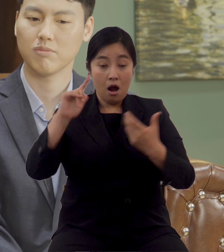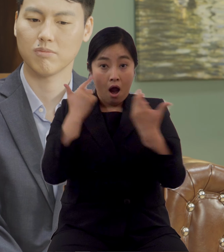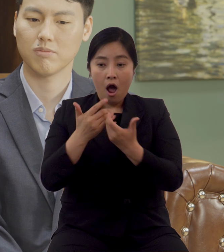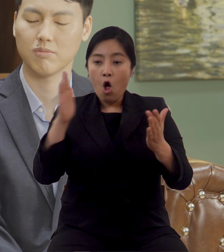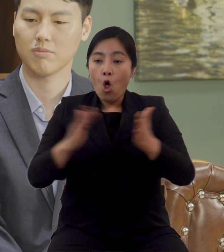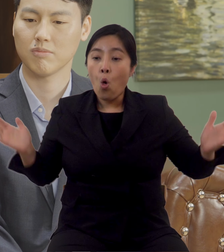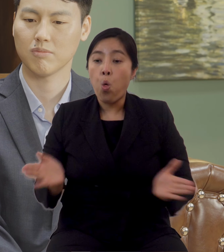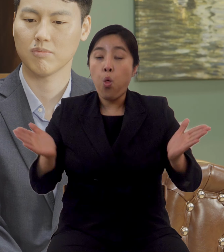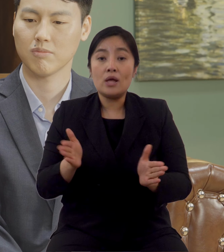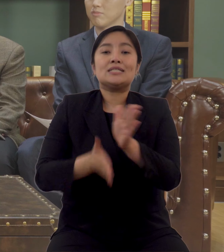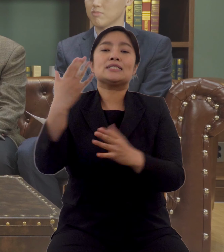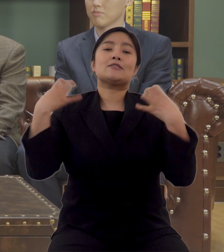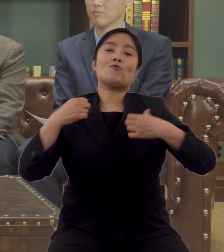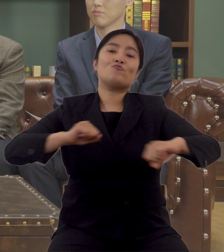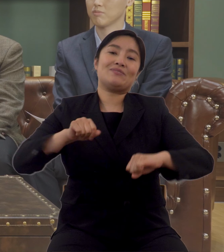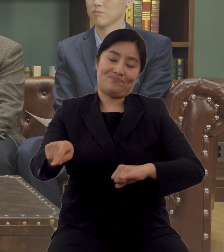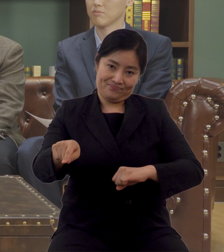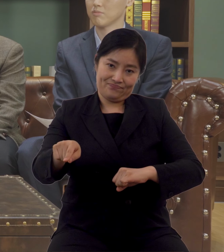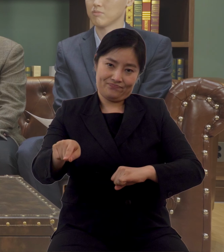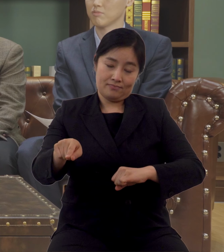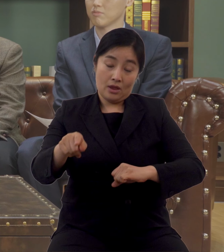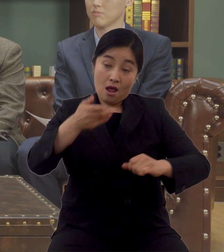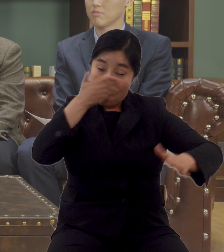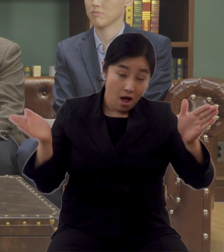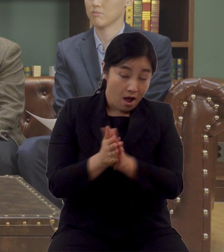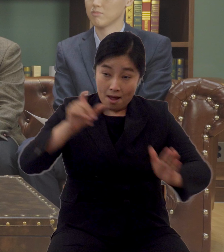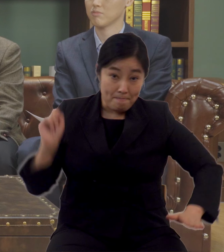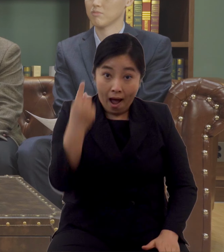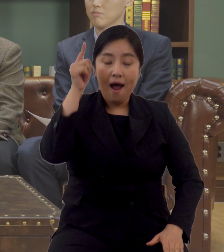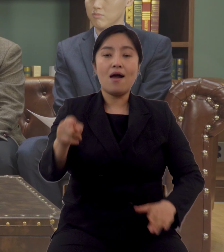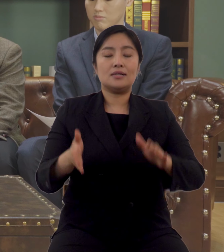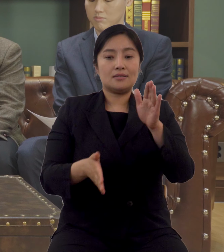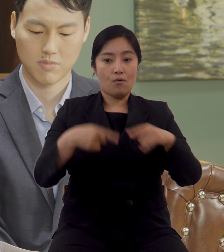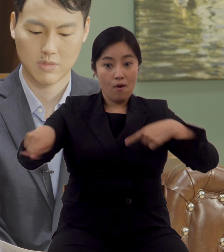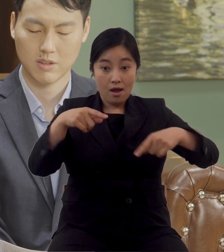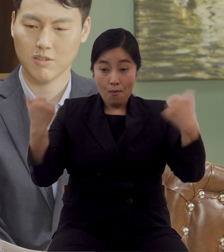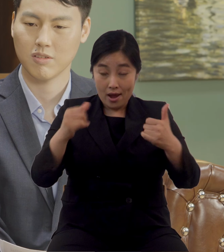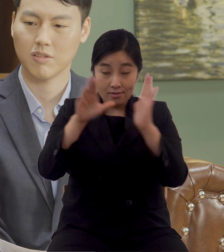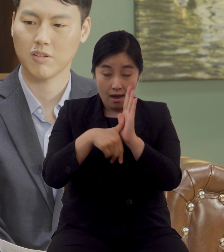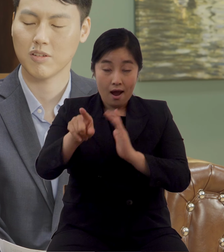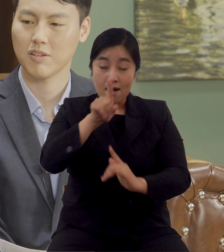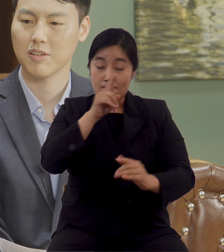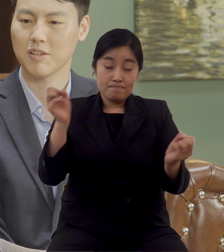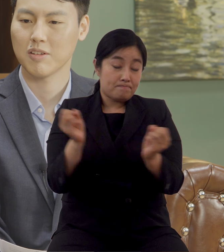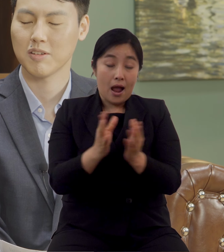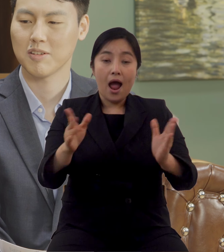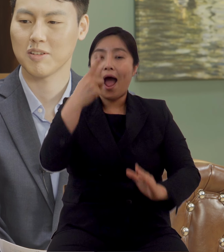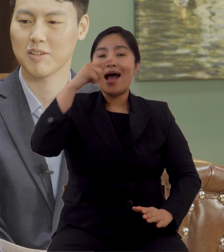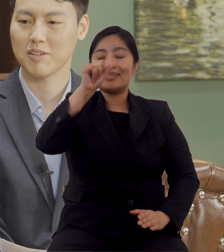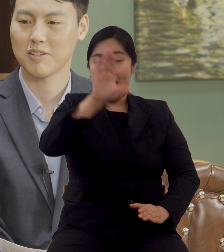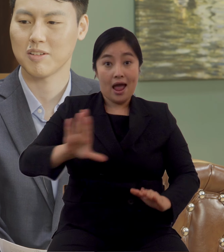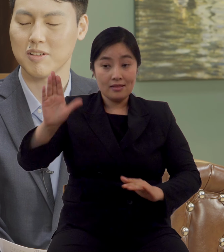이 반발을 더 부채질한 시청의 움직임이 있었는데 아무래도 그 때문인지 회의에서 가장 중요했던